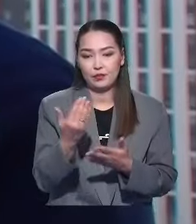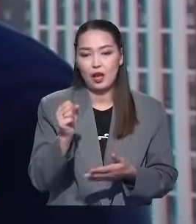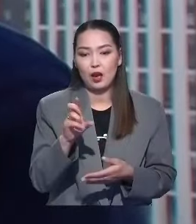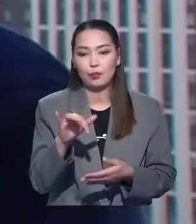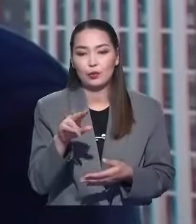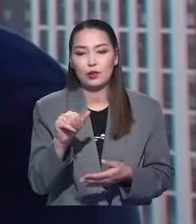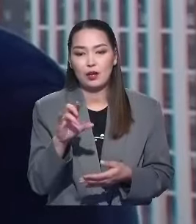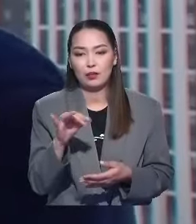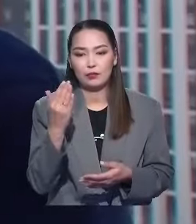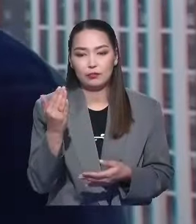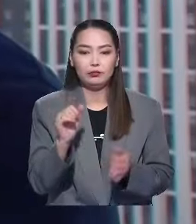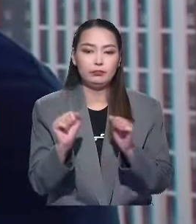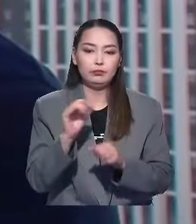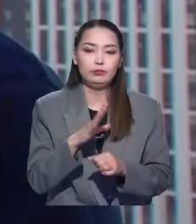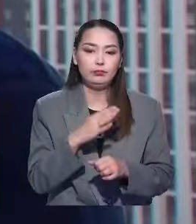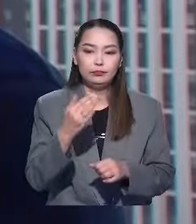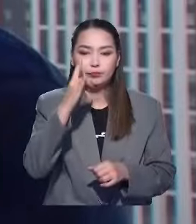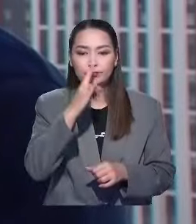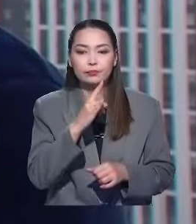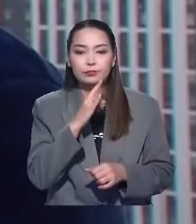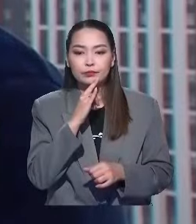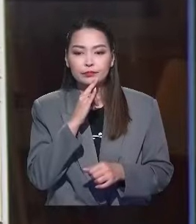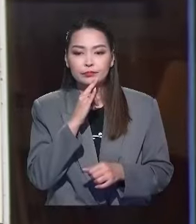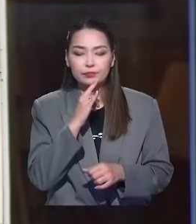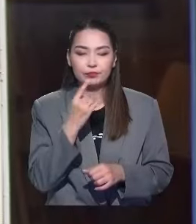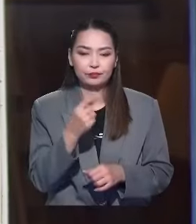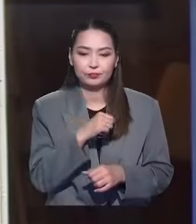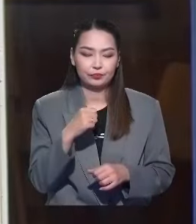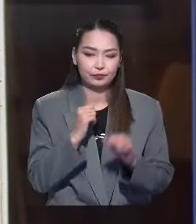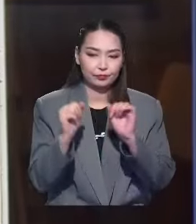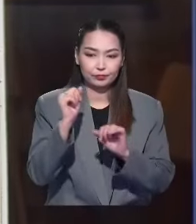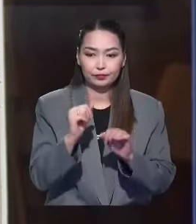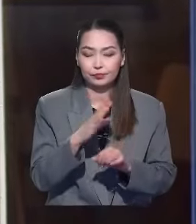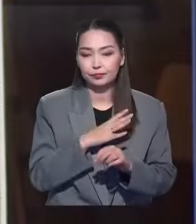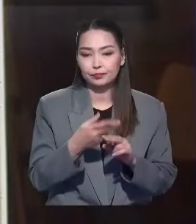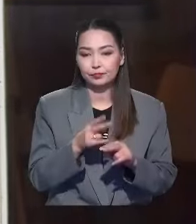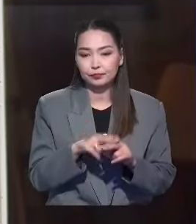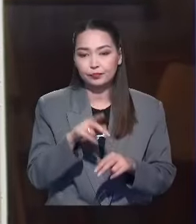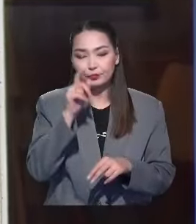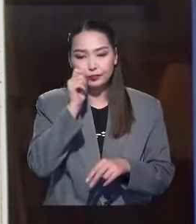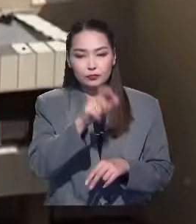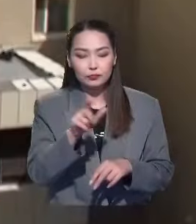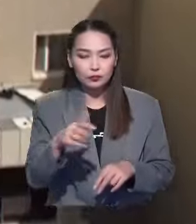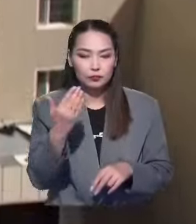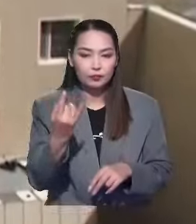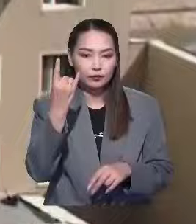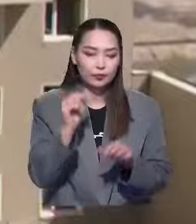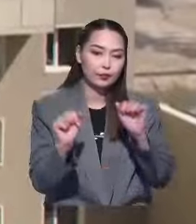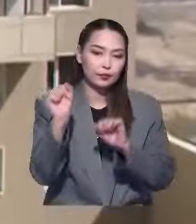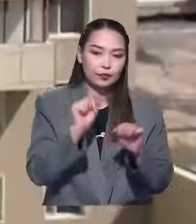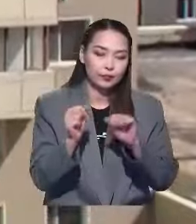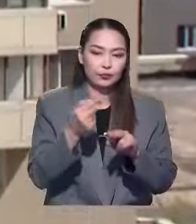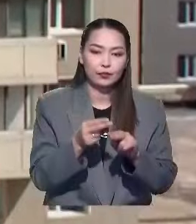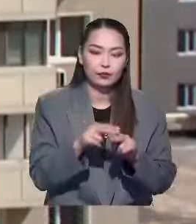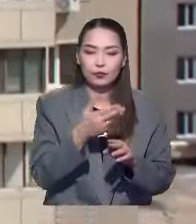міндім. Сол жерде Қазақстан деген жазуды жабыстырғанбыз. Сегіз қырлы бір сырлы жігіттердің жұмысы терезе жуымен ғана